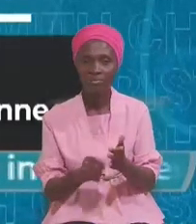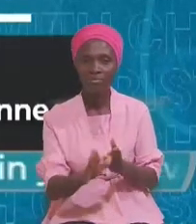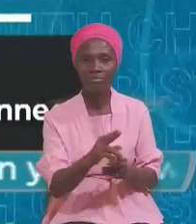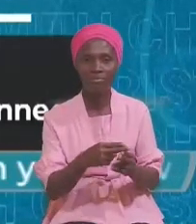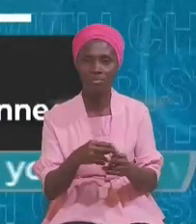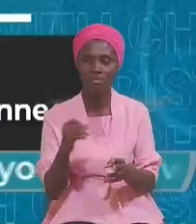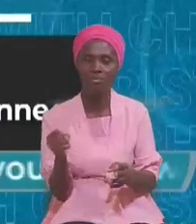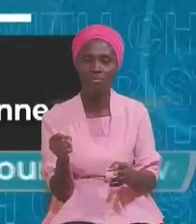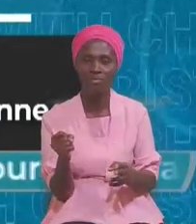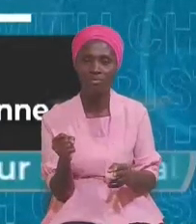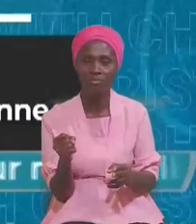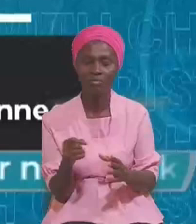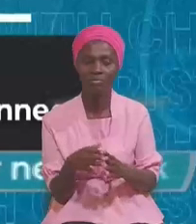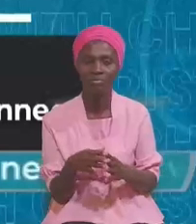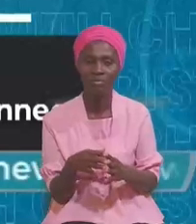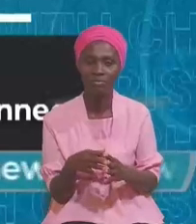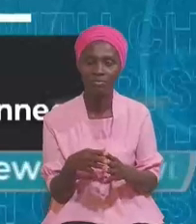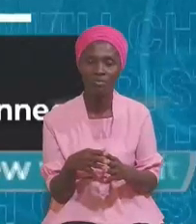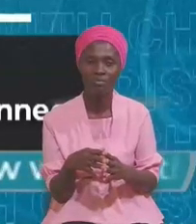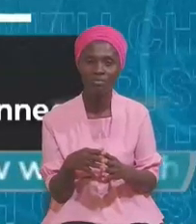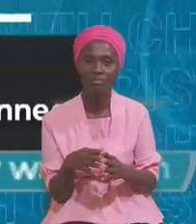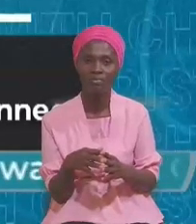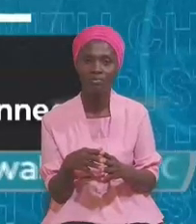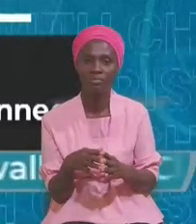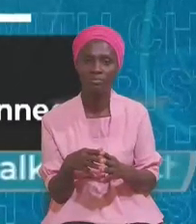nom. Et